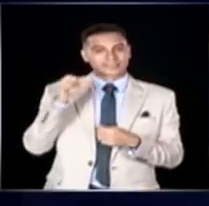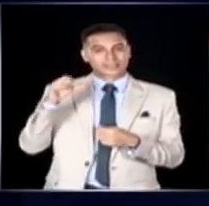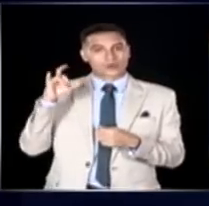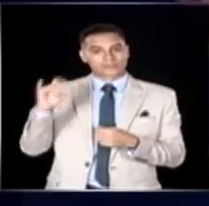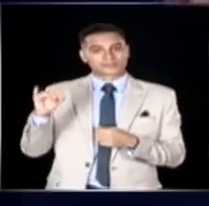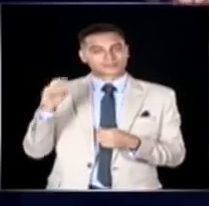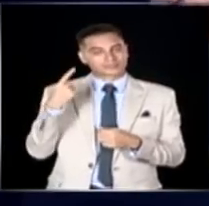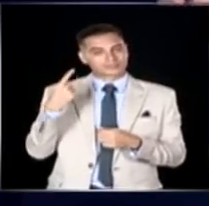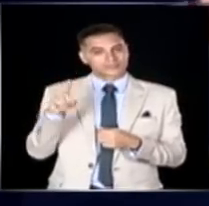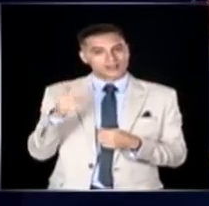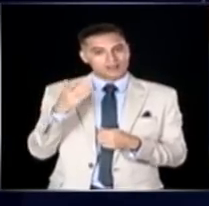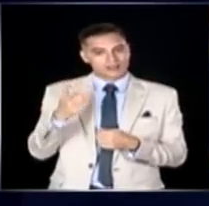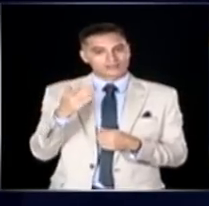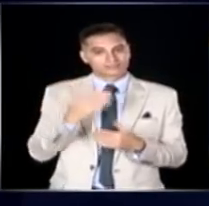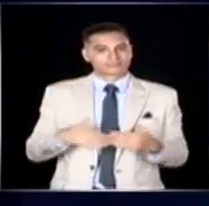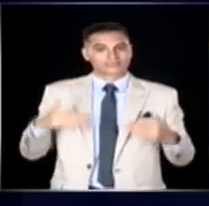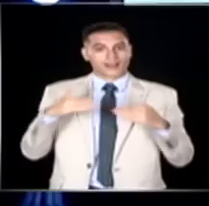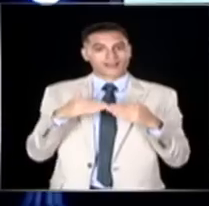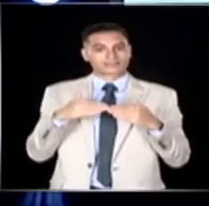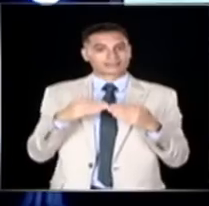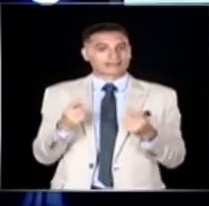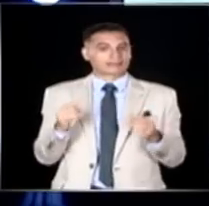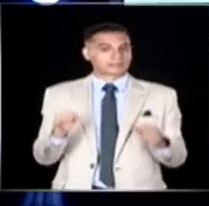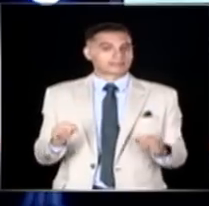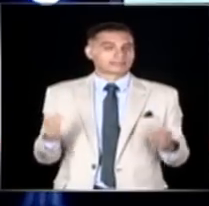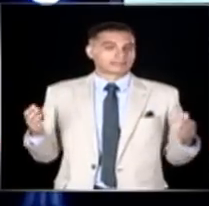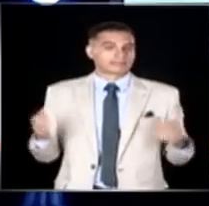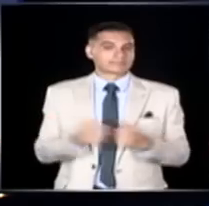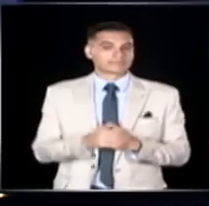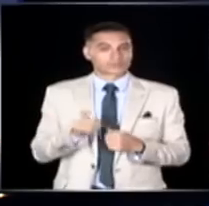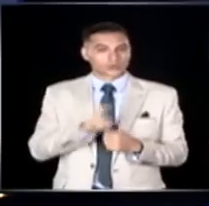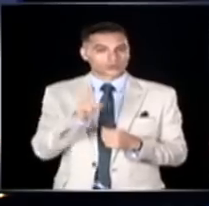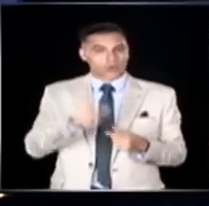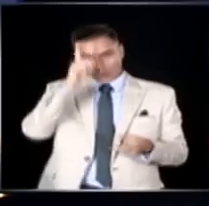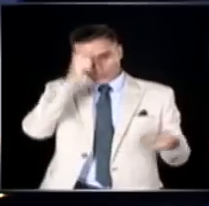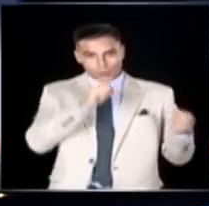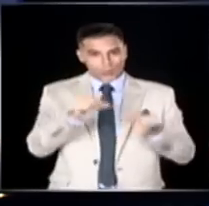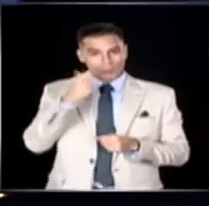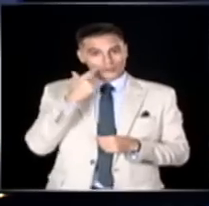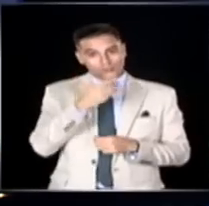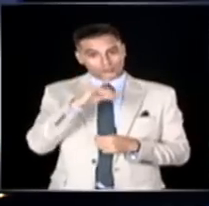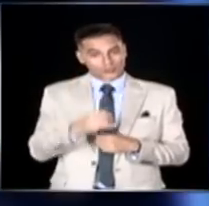1959. اتعادلتوا، حاجة غريبة جدا. سؤال في العلوم. جوكر.